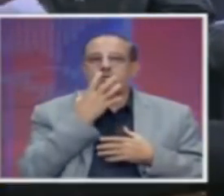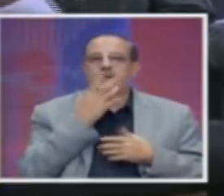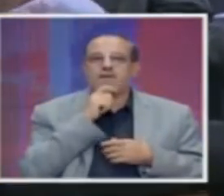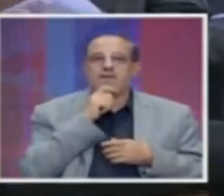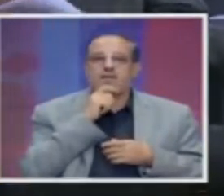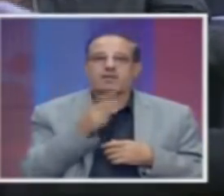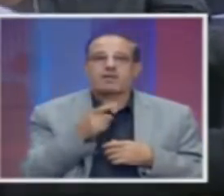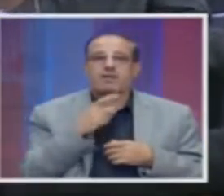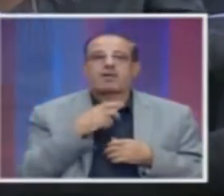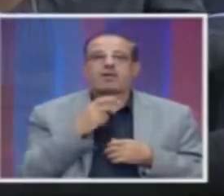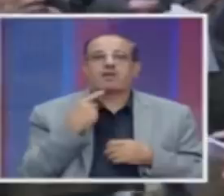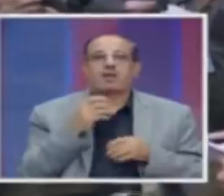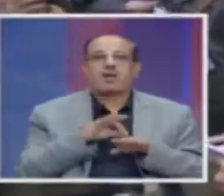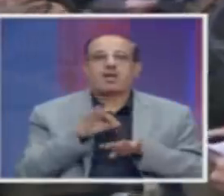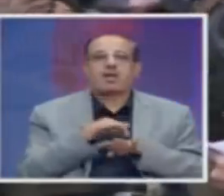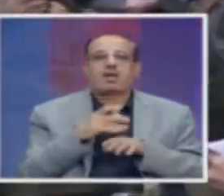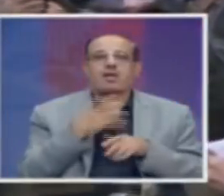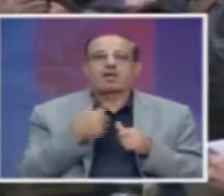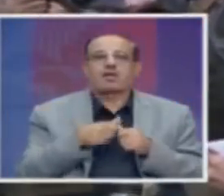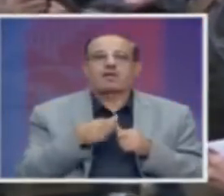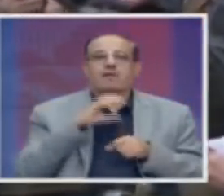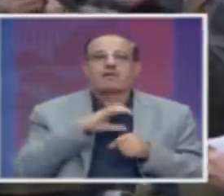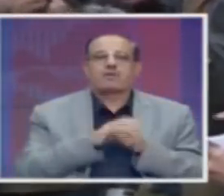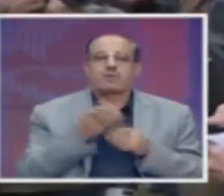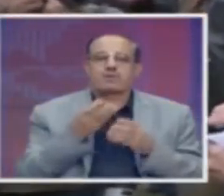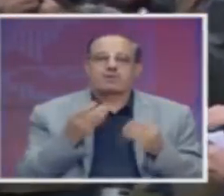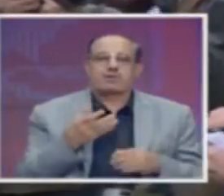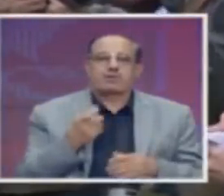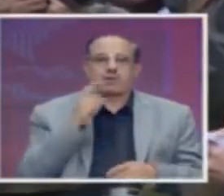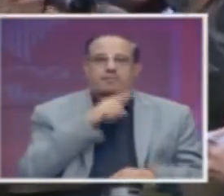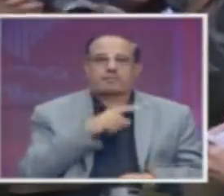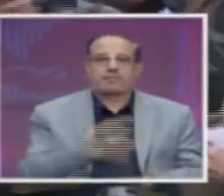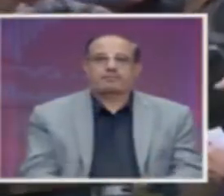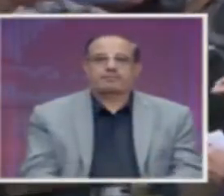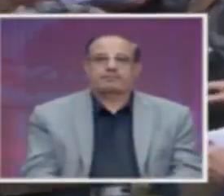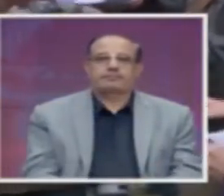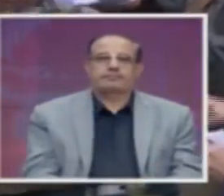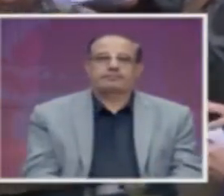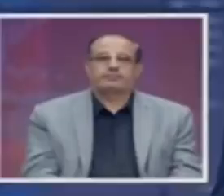جهاز المناعة ولديه عدوى بكتيرية بالإضافة إلى فيروس كورونا.